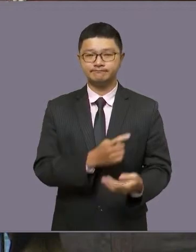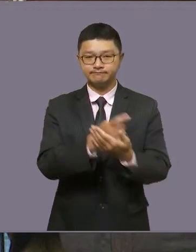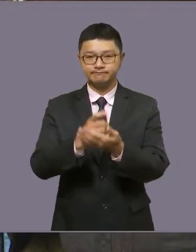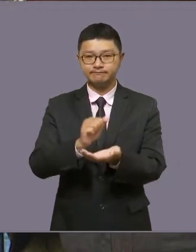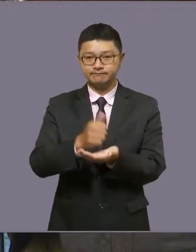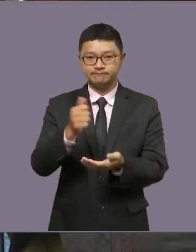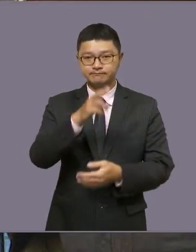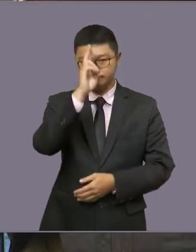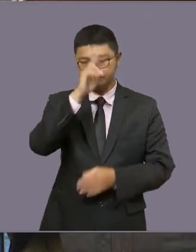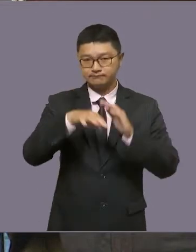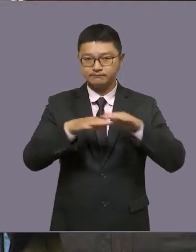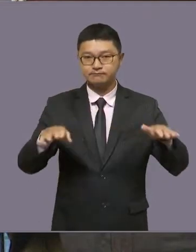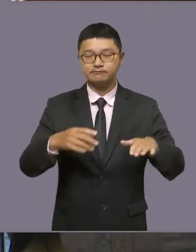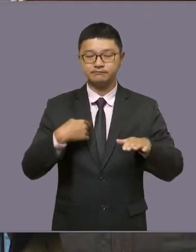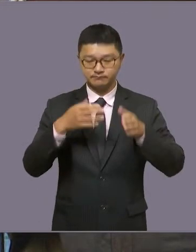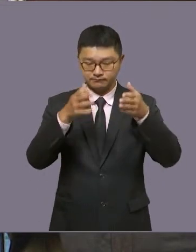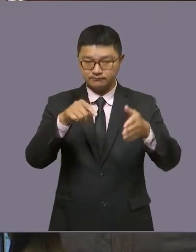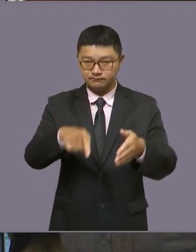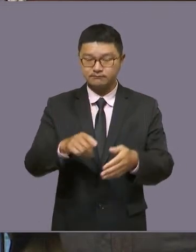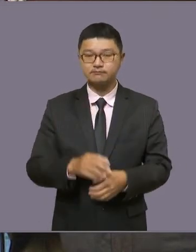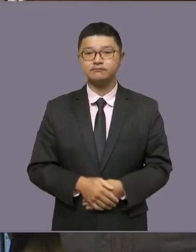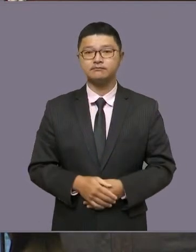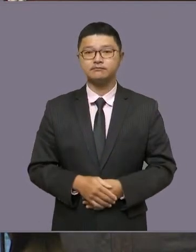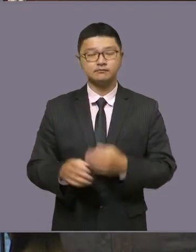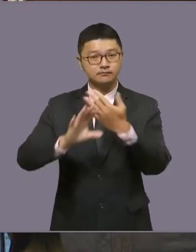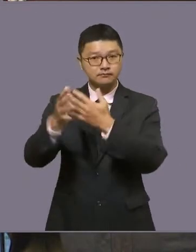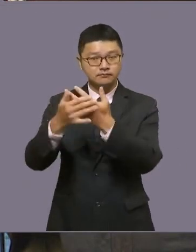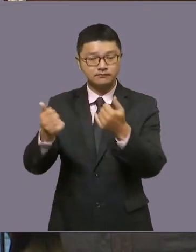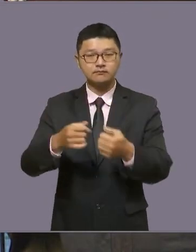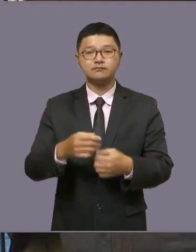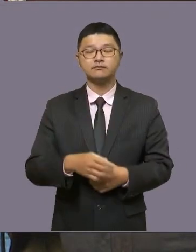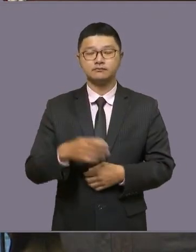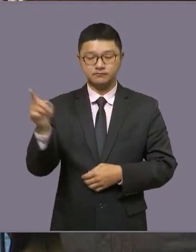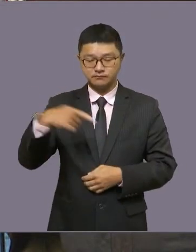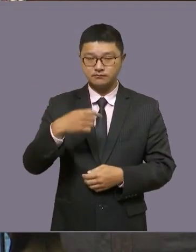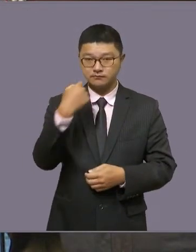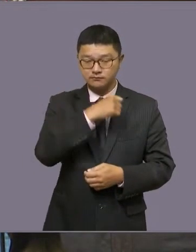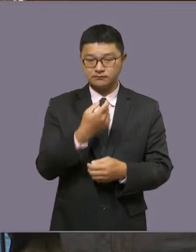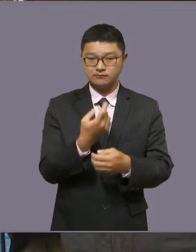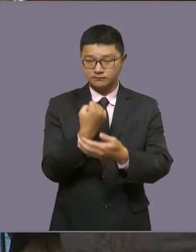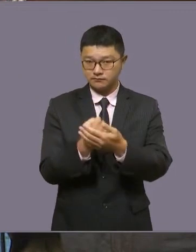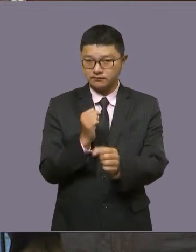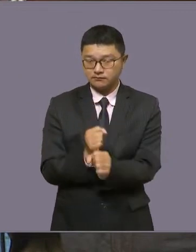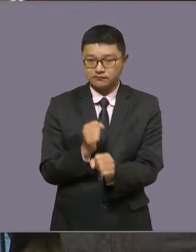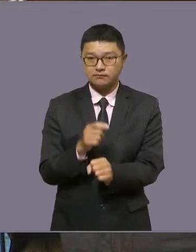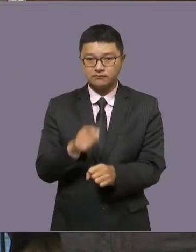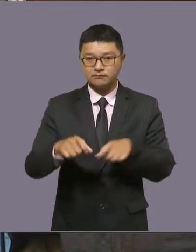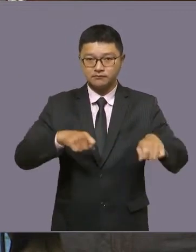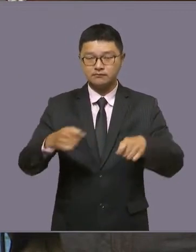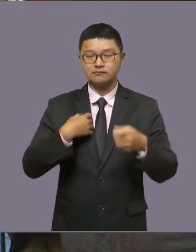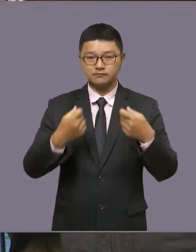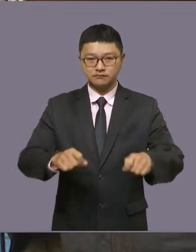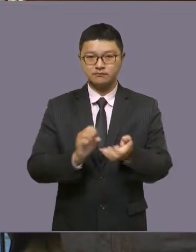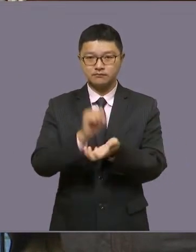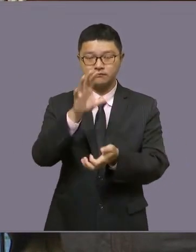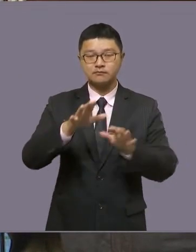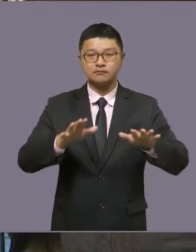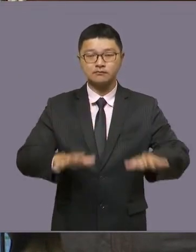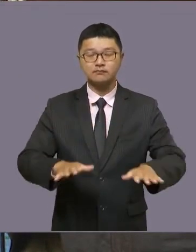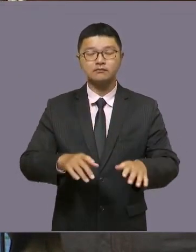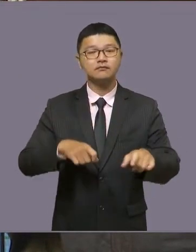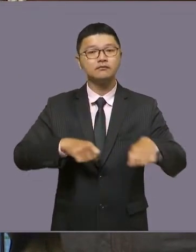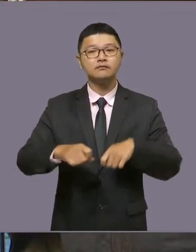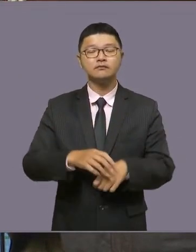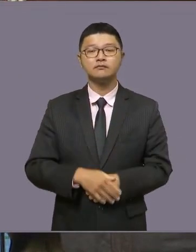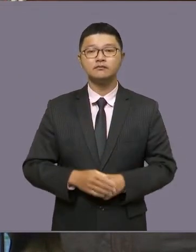各位媒体午安。那我就针对促进国际生来台及留台的一个实施计划，跟各位做一个简要的说明啊。那依现行，我